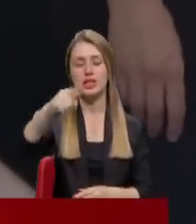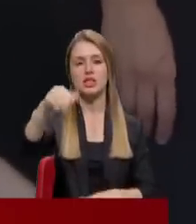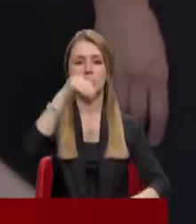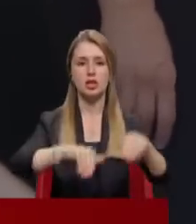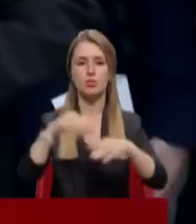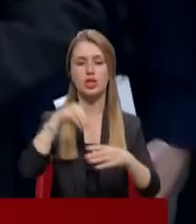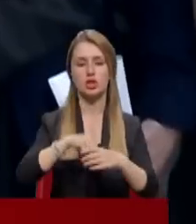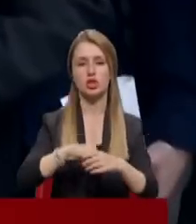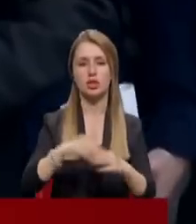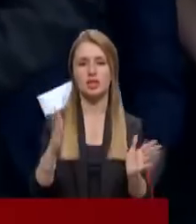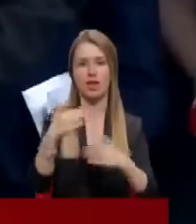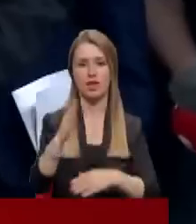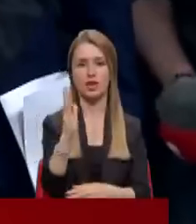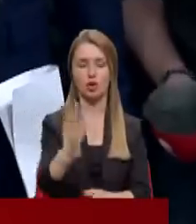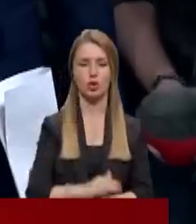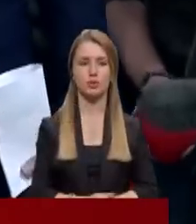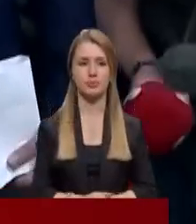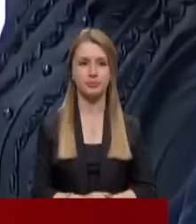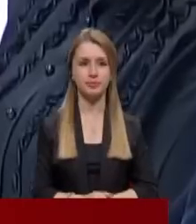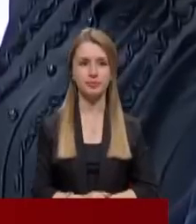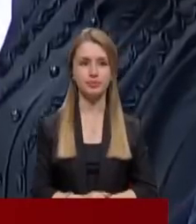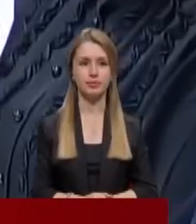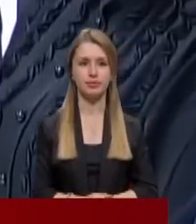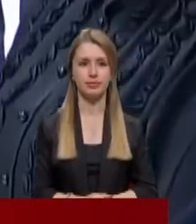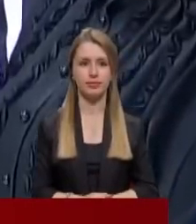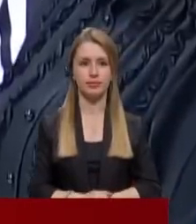için sandığa gidiyor. Efendim,